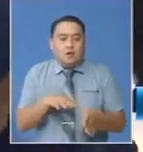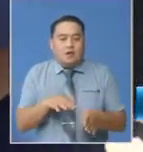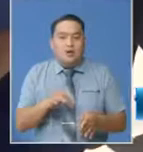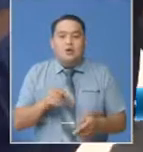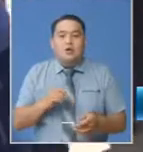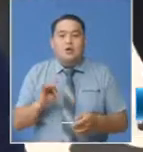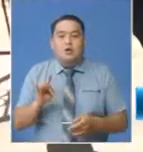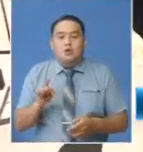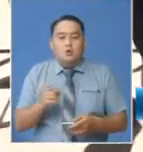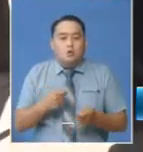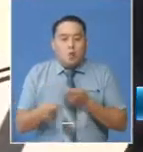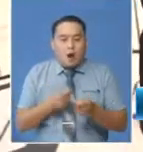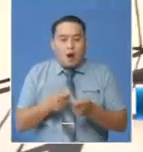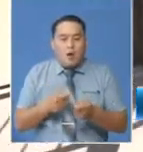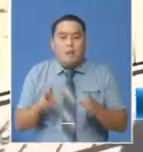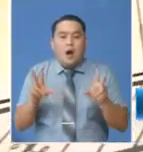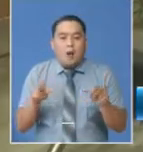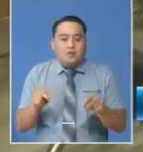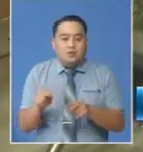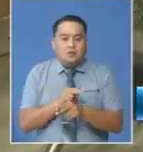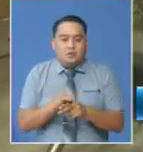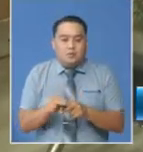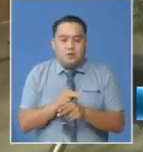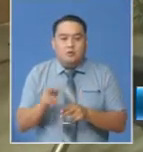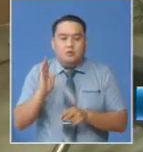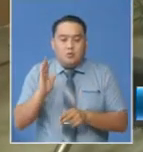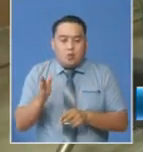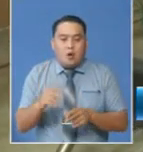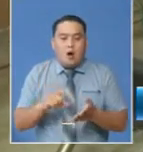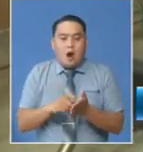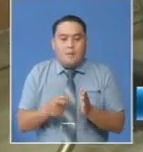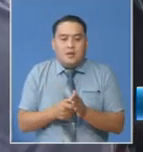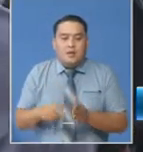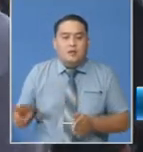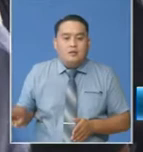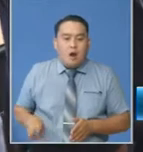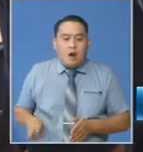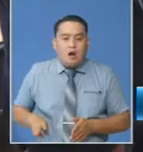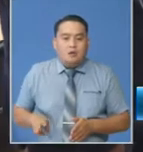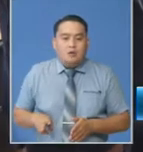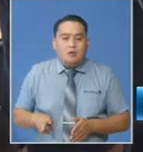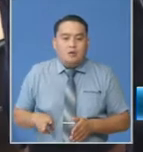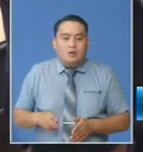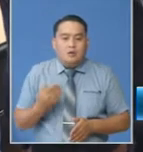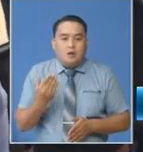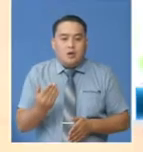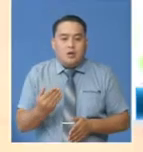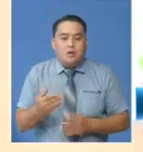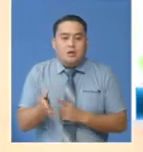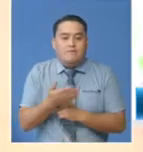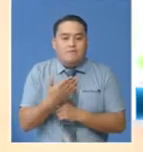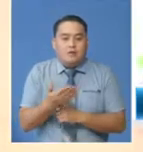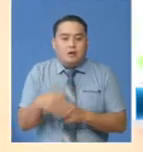Руководство ведомства пообещало исправить нарушение в ближайшие дни. Кабинет начальника учреждения не вызвал нареканий. Герб и